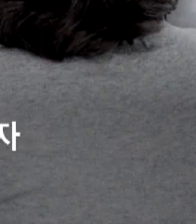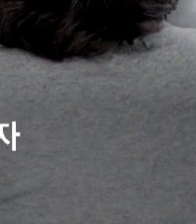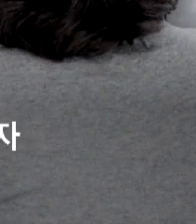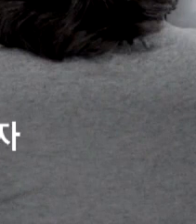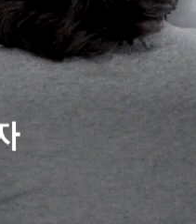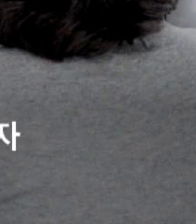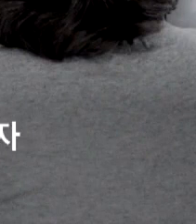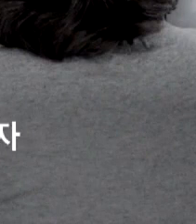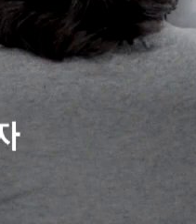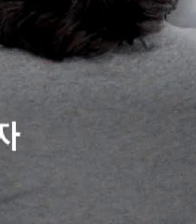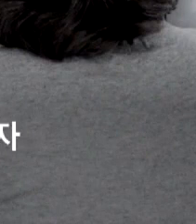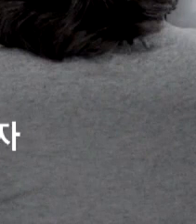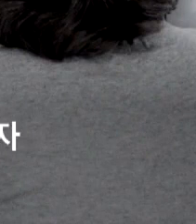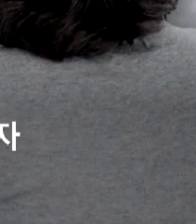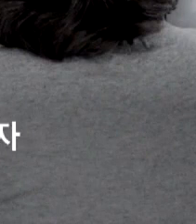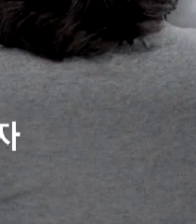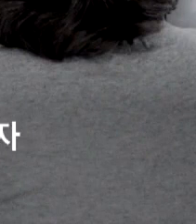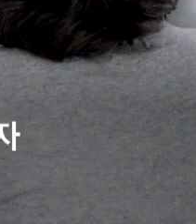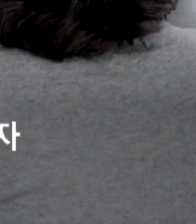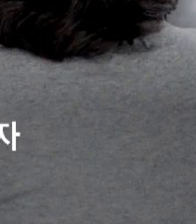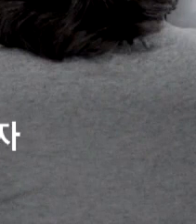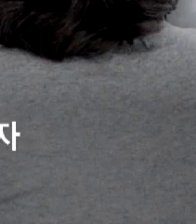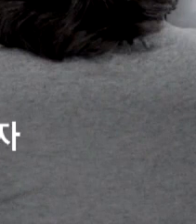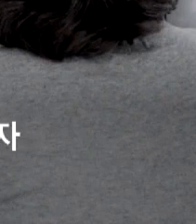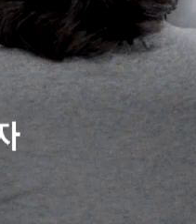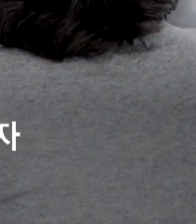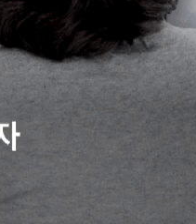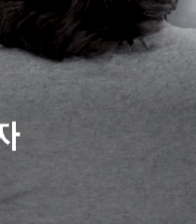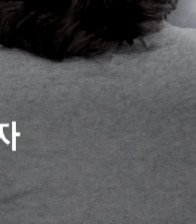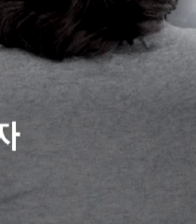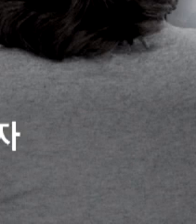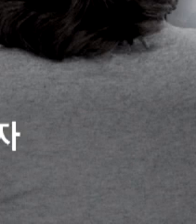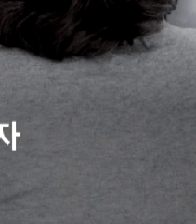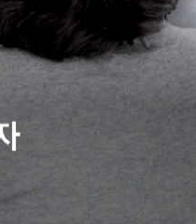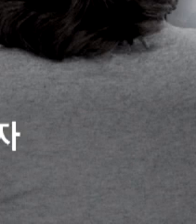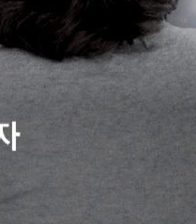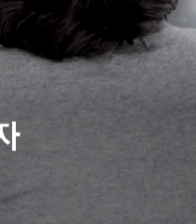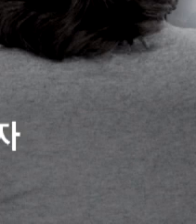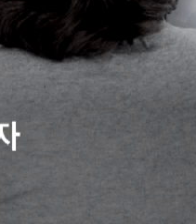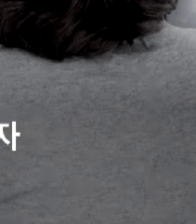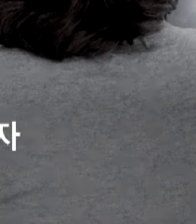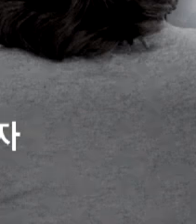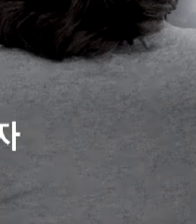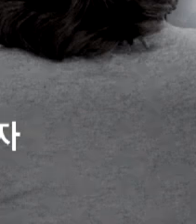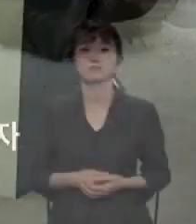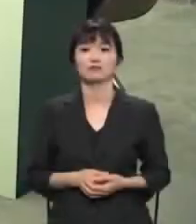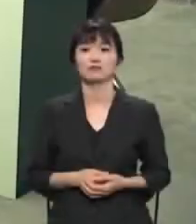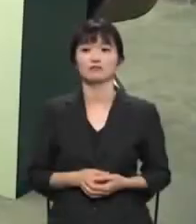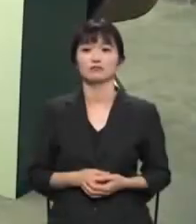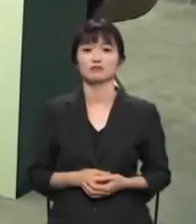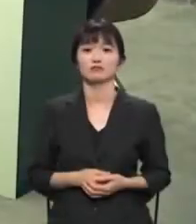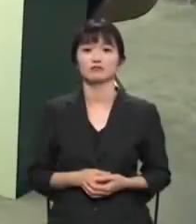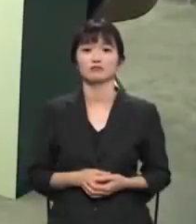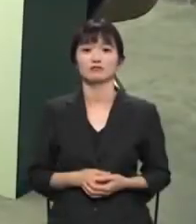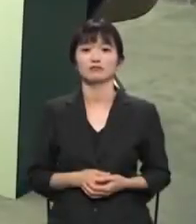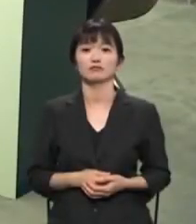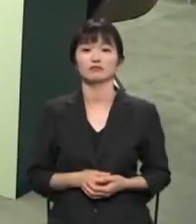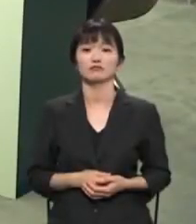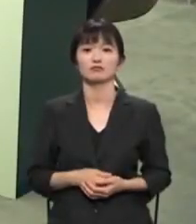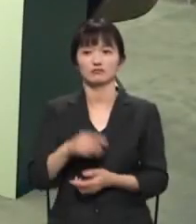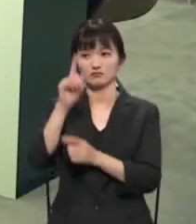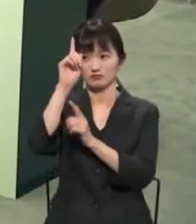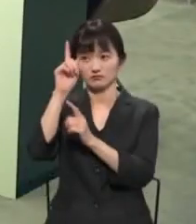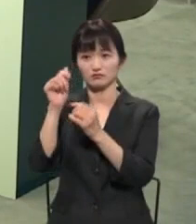전 지사가 이제 변호사 해임하는 건내 뜻이 아니다. 내 본의가 아니다. 라고 이야기를 했더니, 이제 이화영